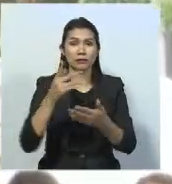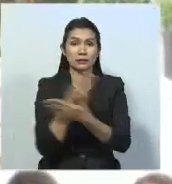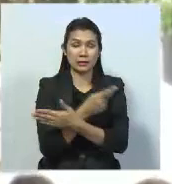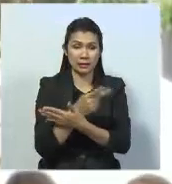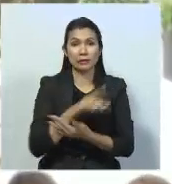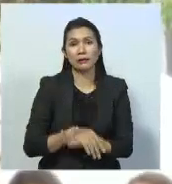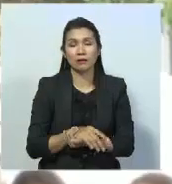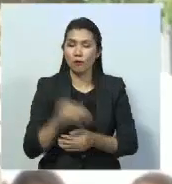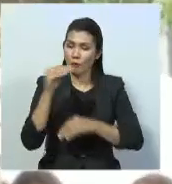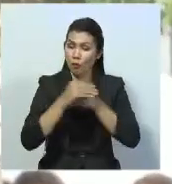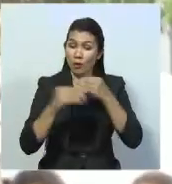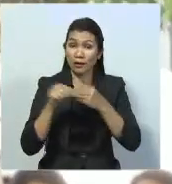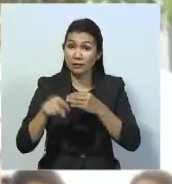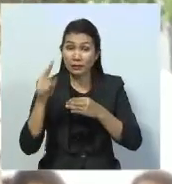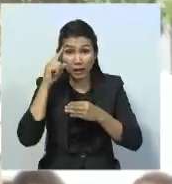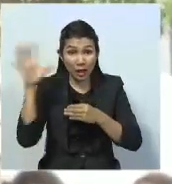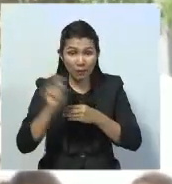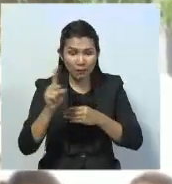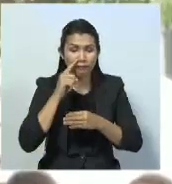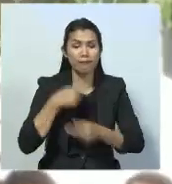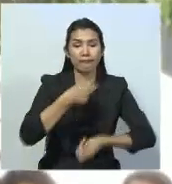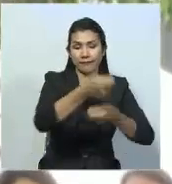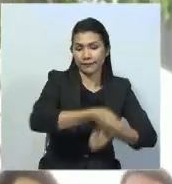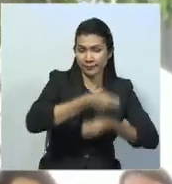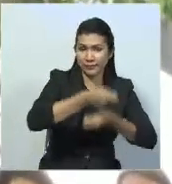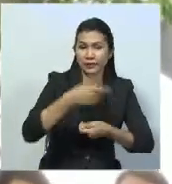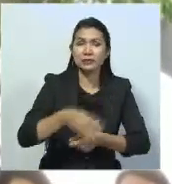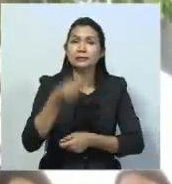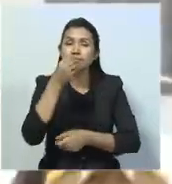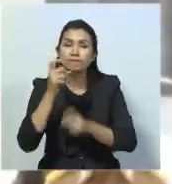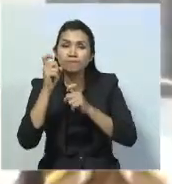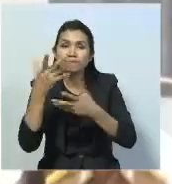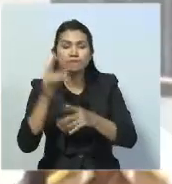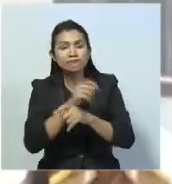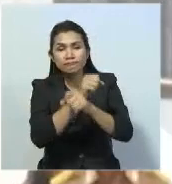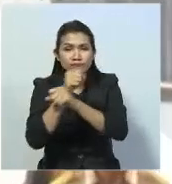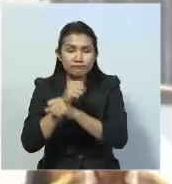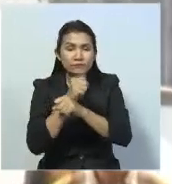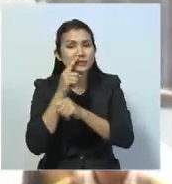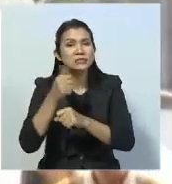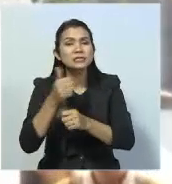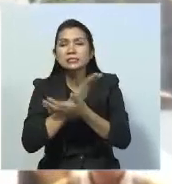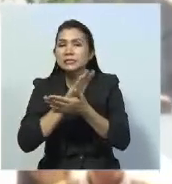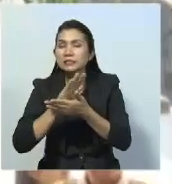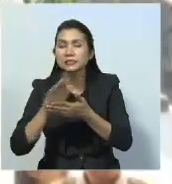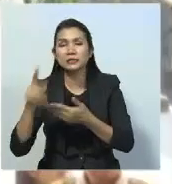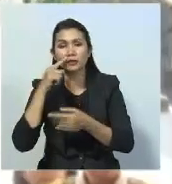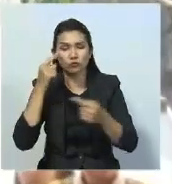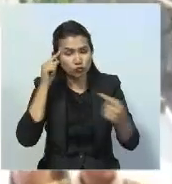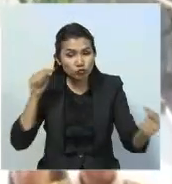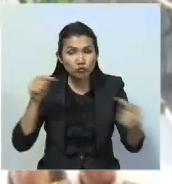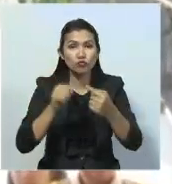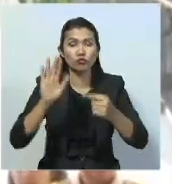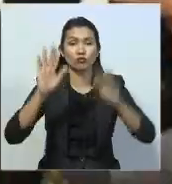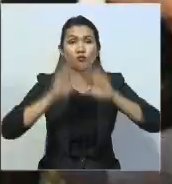าวค่ะเป็นโครงการความร่วมมือด้านของเกษตรและอาหารปลอดภัยโดยใช้พื้นที่ทหารเป็นฐานการผลิตเพื่อให้สอดรับกับนโยบายของรัฐ